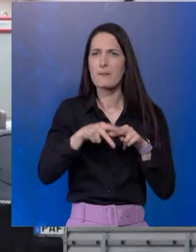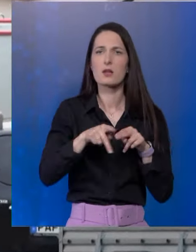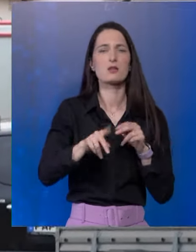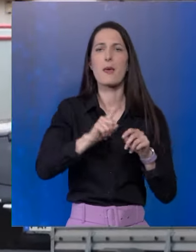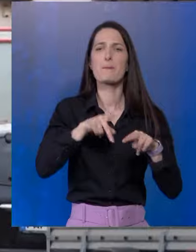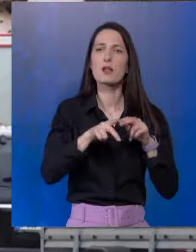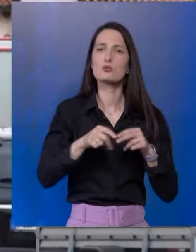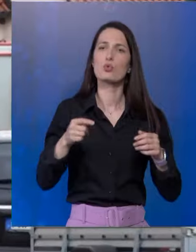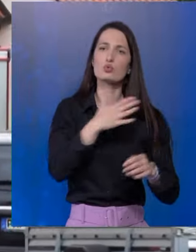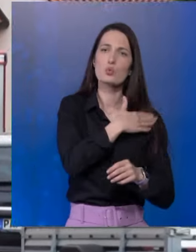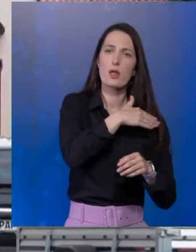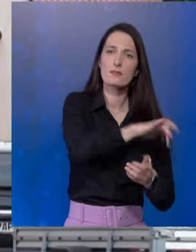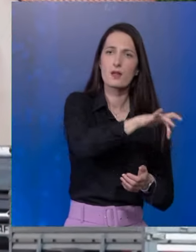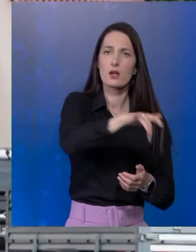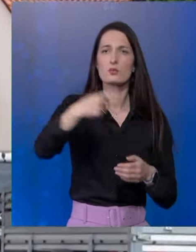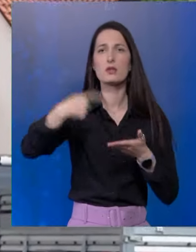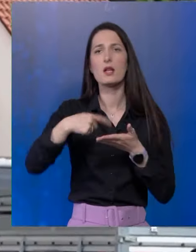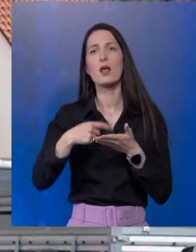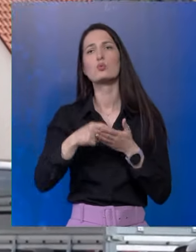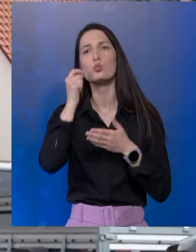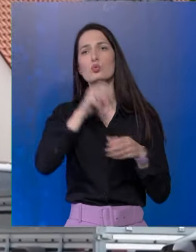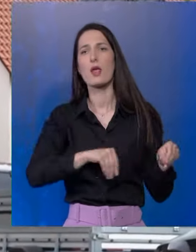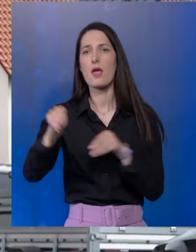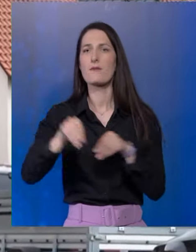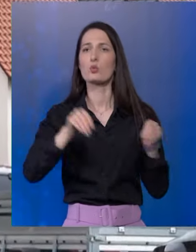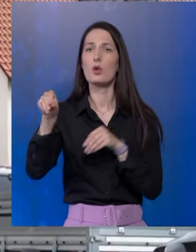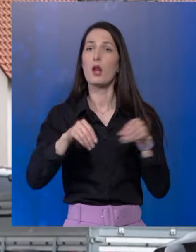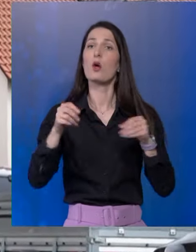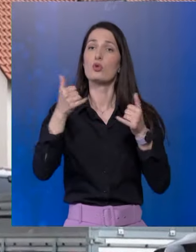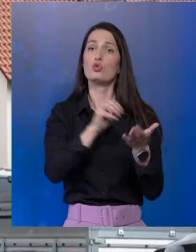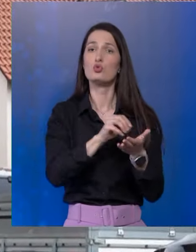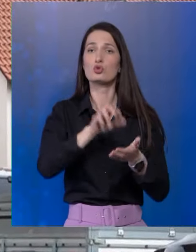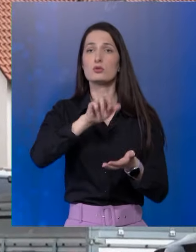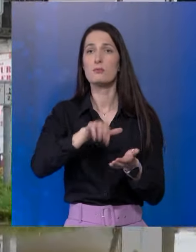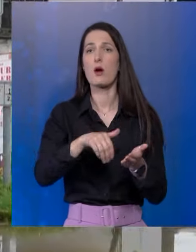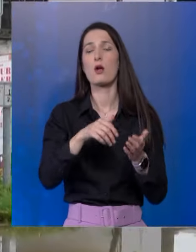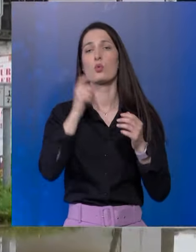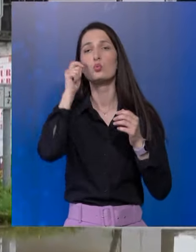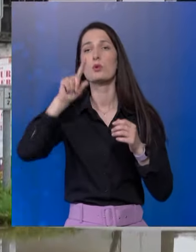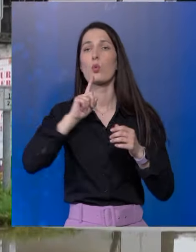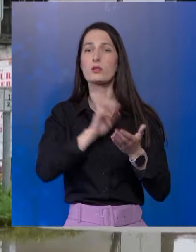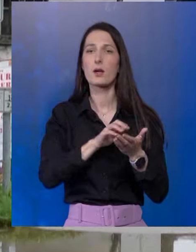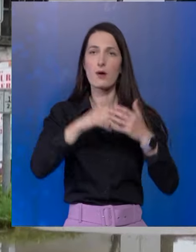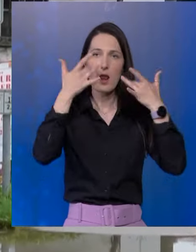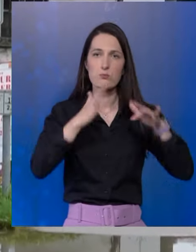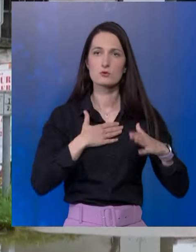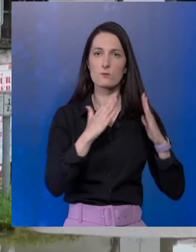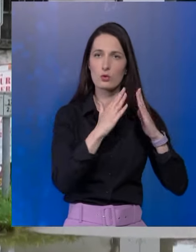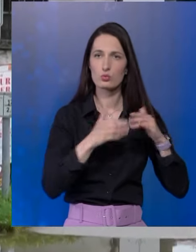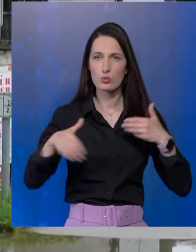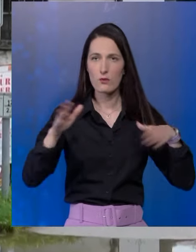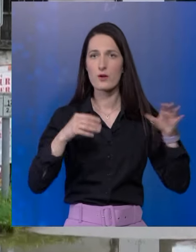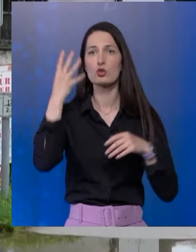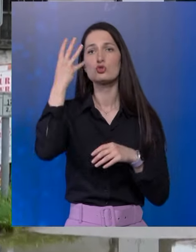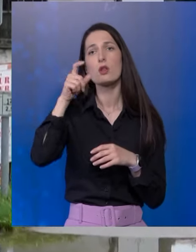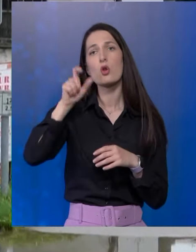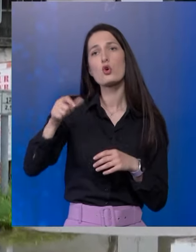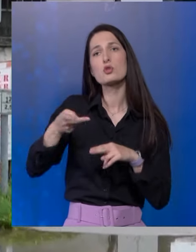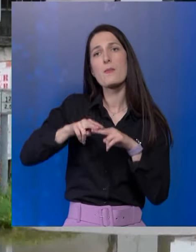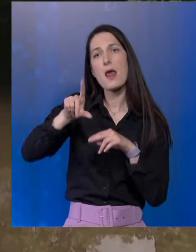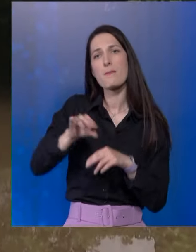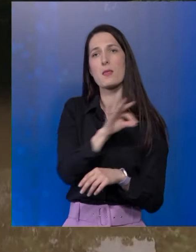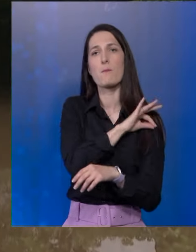evakuirano je tokom proteklih nekoliko dana, a još bi ih trebalo napustiti svoje domove. Najmanje 4 osobe su poginule u poplavama, a najmanje